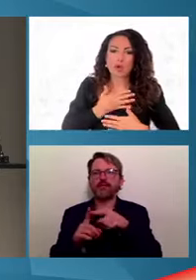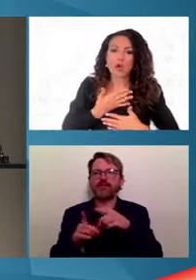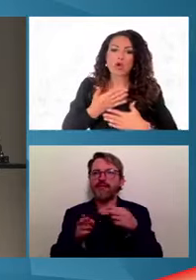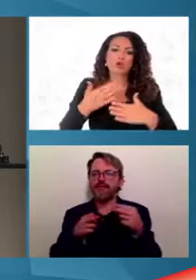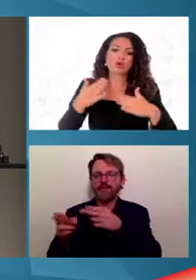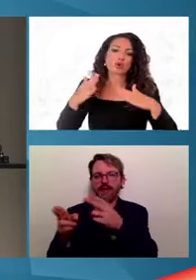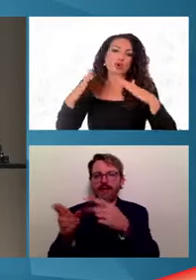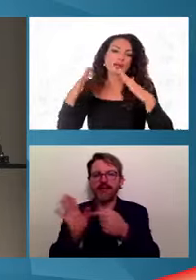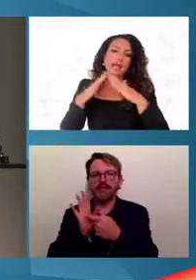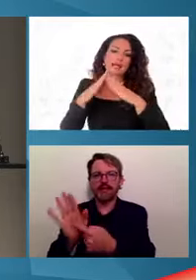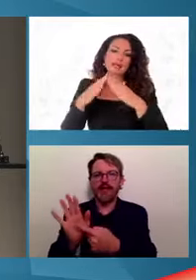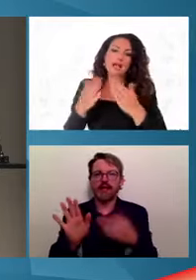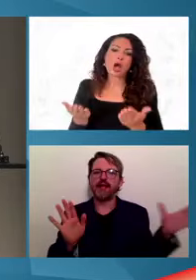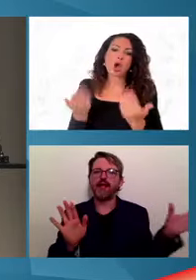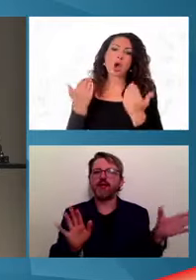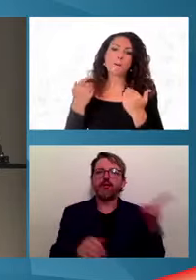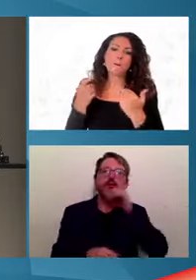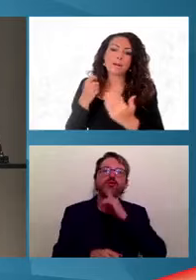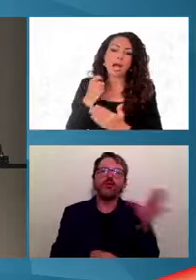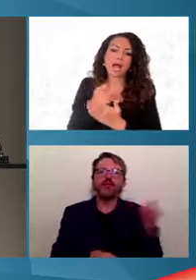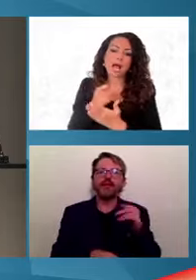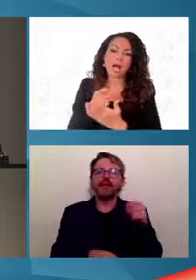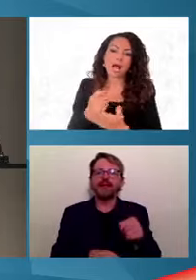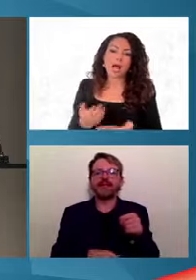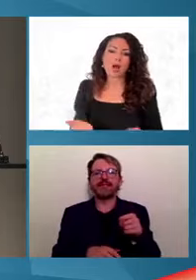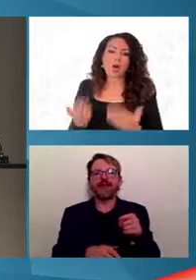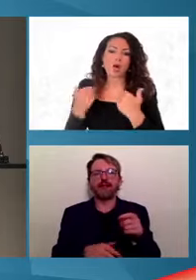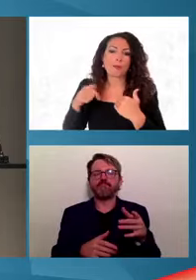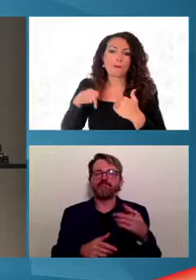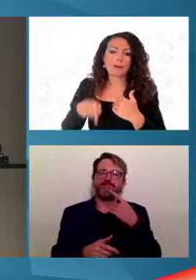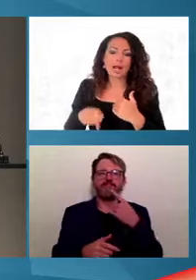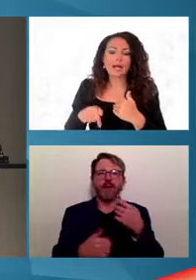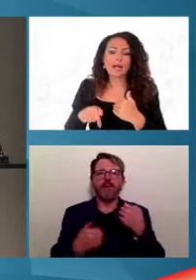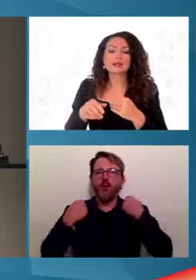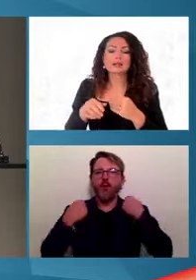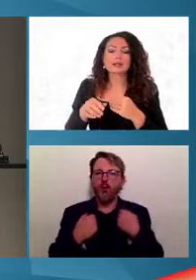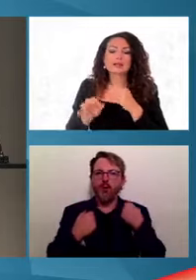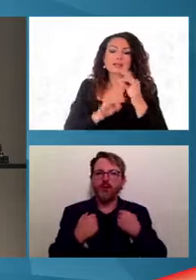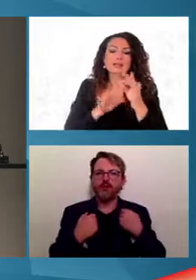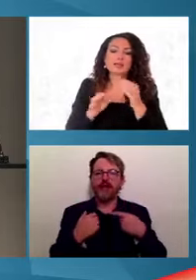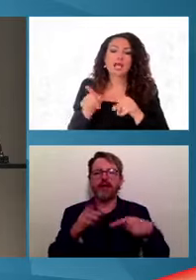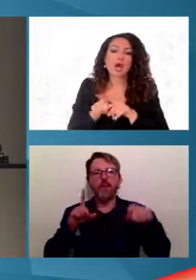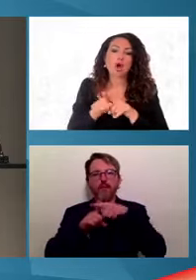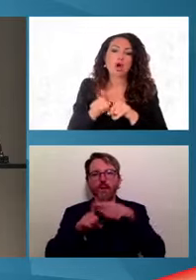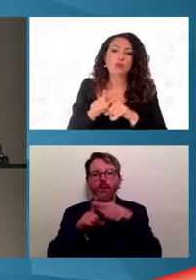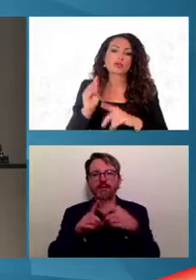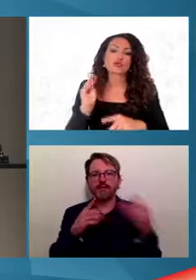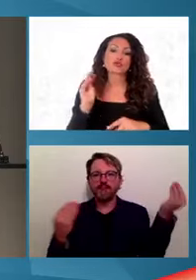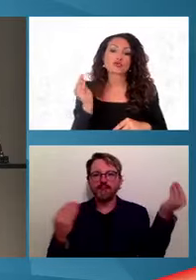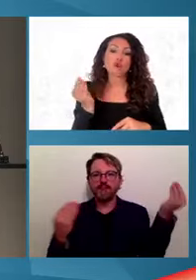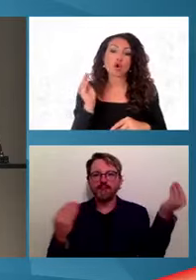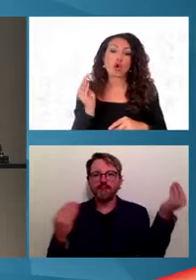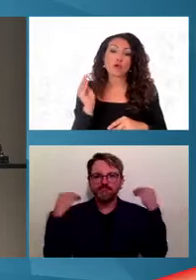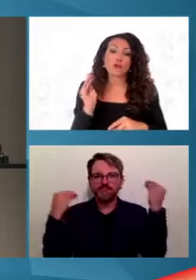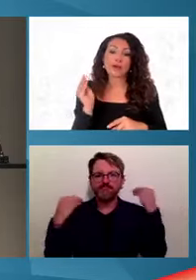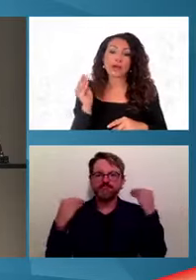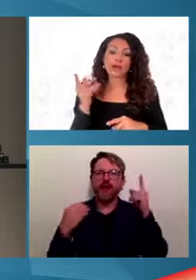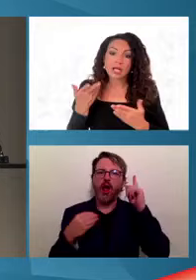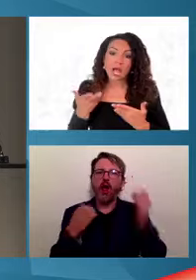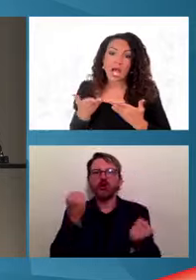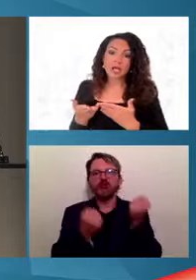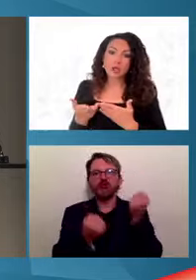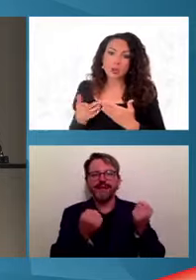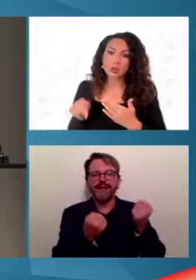nur mit diesem Baggage, mit diesem Rucksack, ganz viel Optimismus, auch in schwierigen Zeiten, ganz viel Zusammenhalt und vor